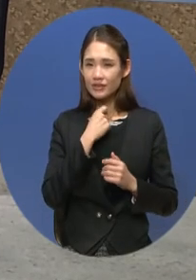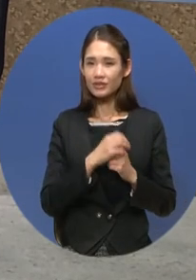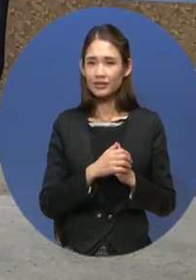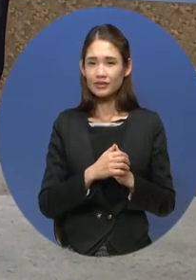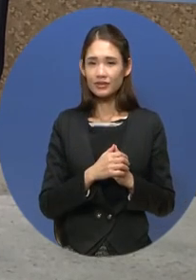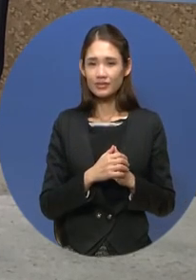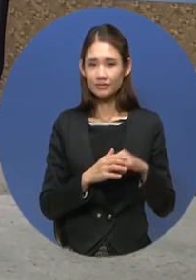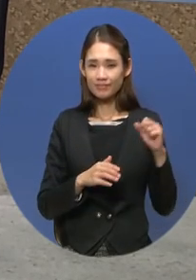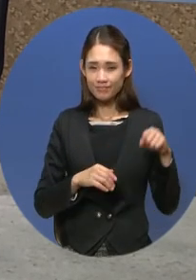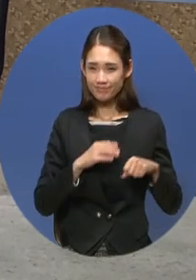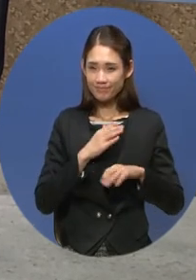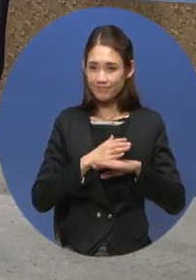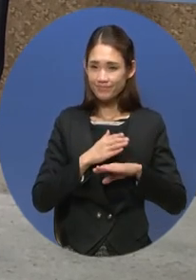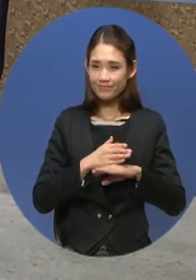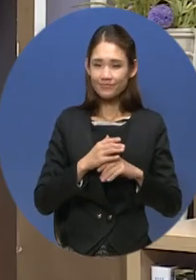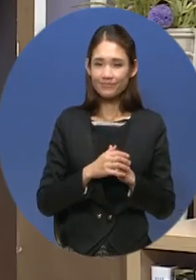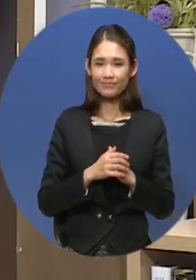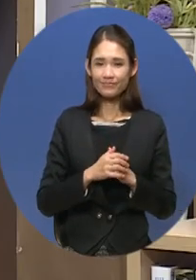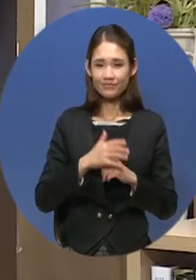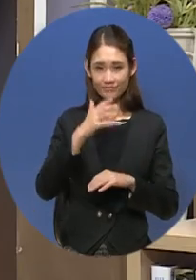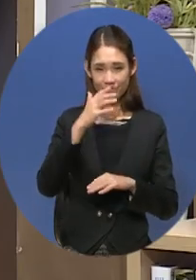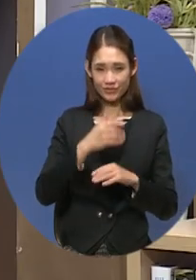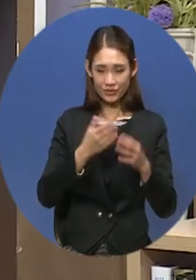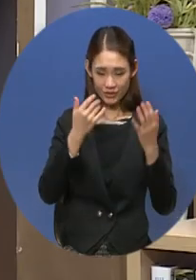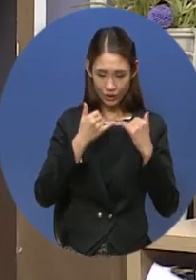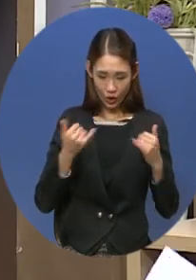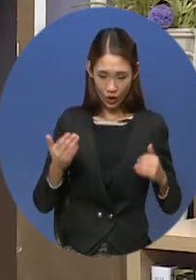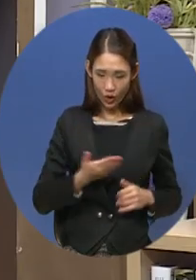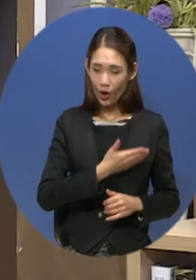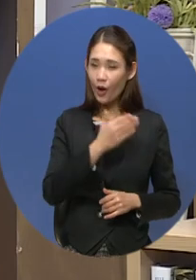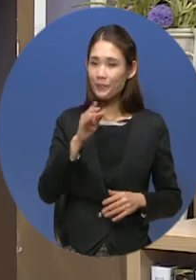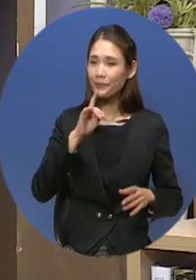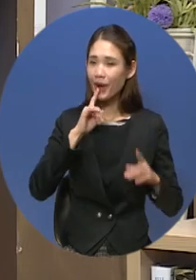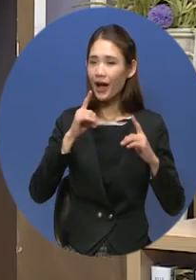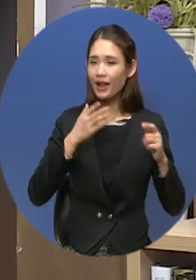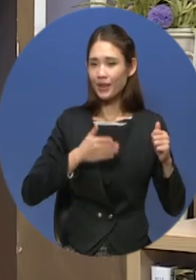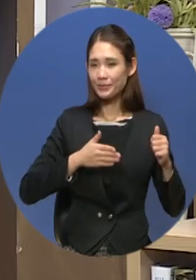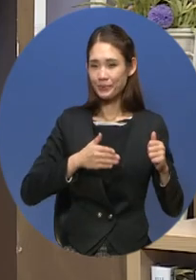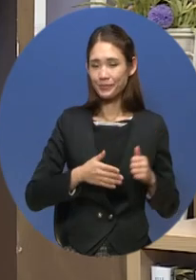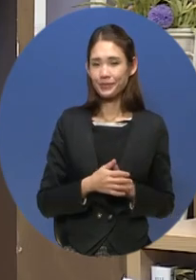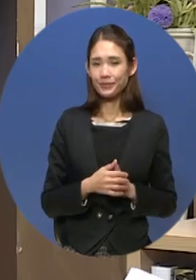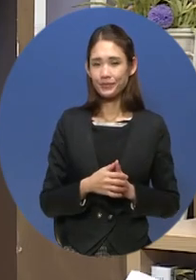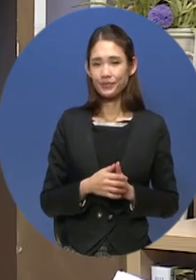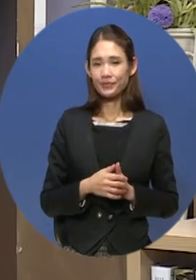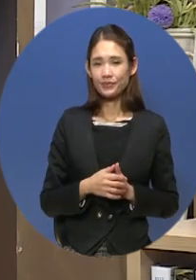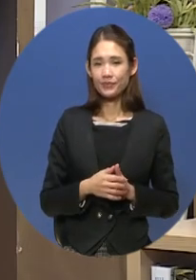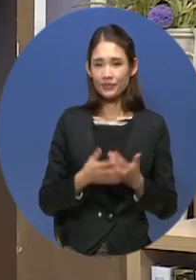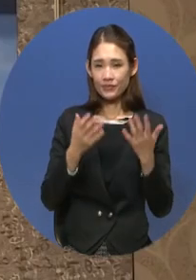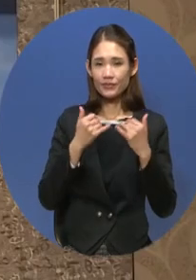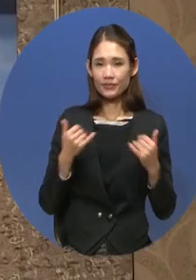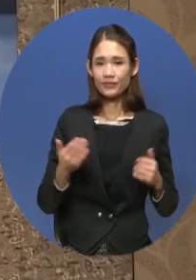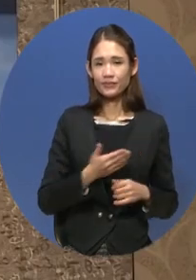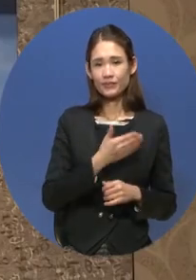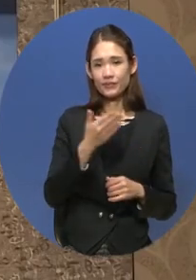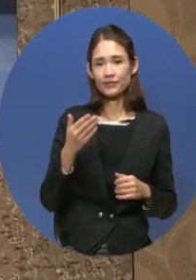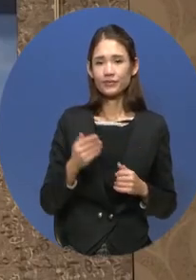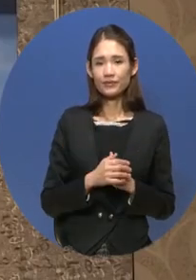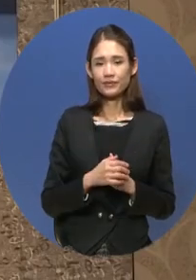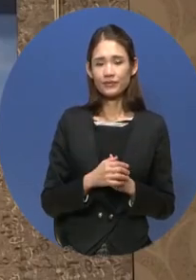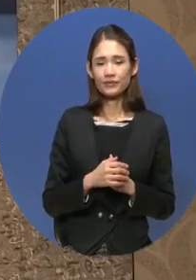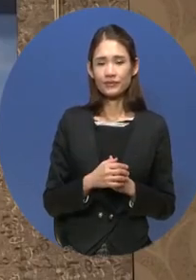네, 고맙습니다. 네, 그럼 이제 마지막으로 시청자분들께 한 말씀 해주시죠. 아, 시청자분들께요? 네.